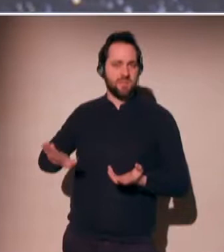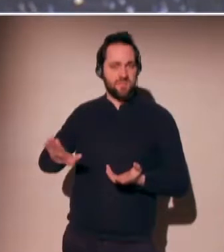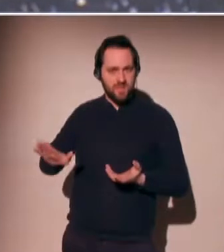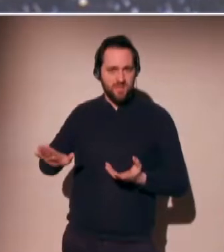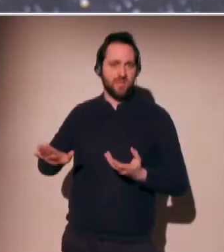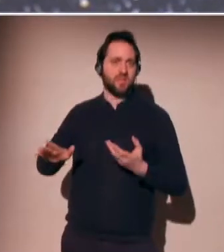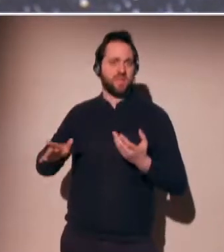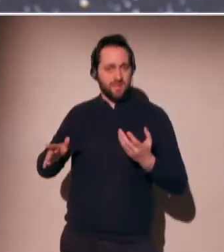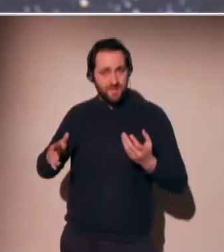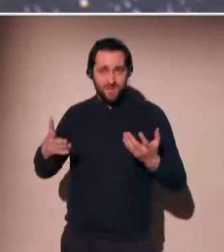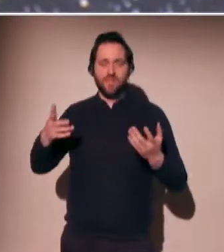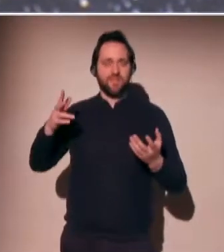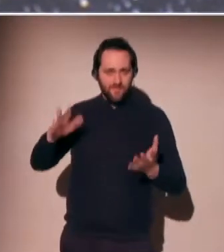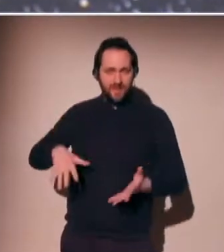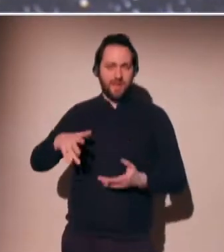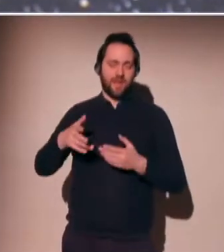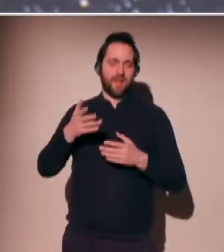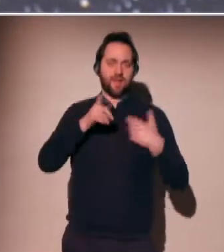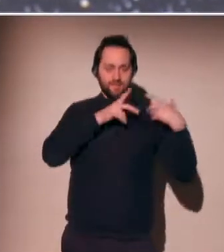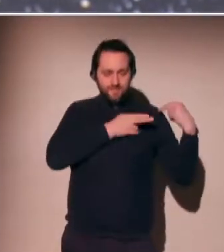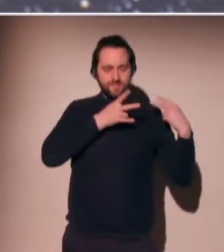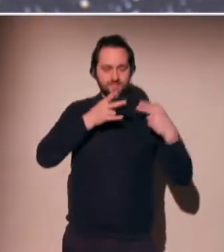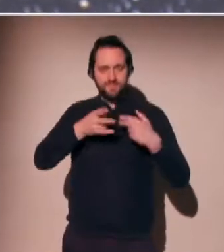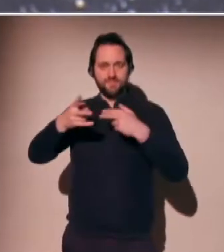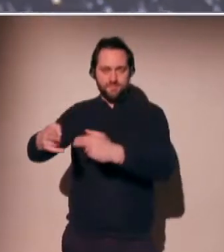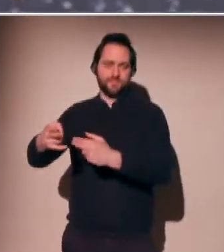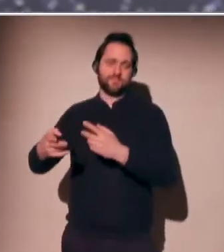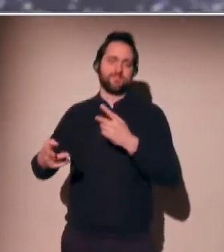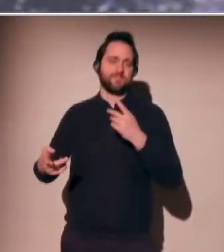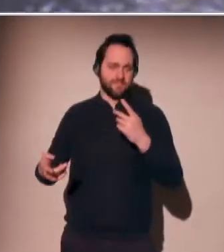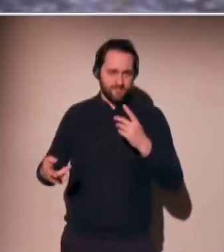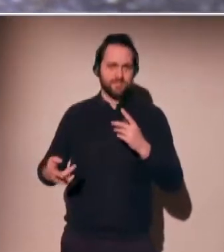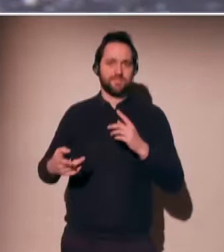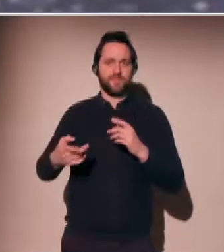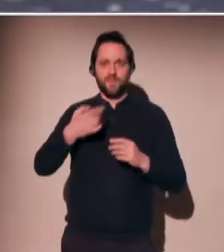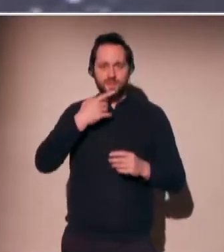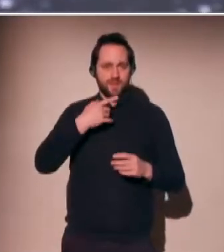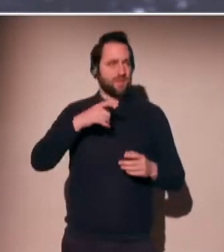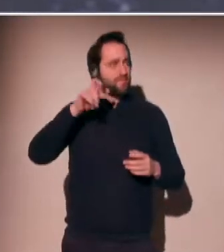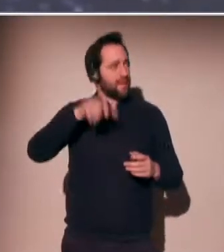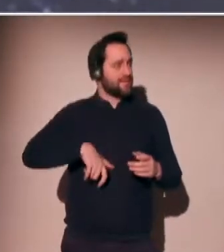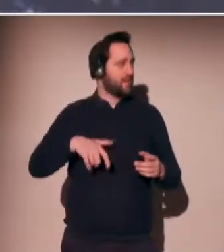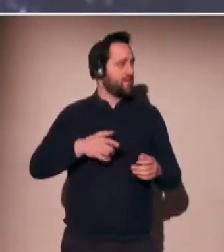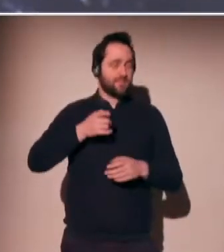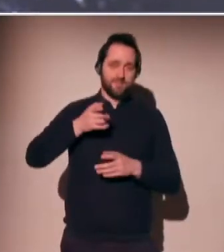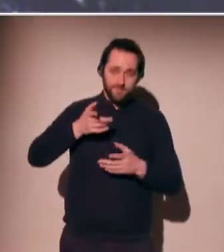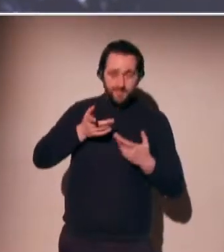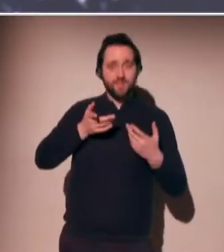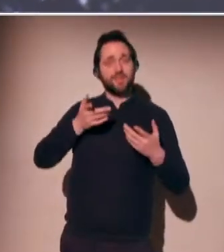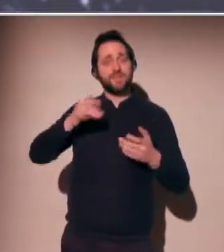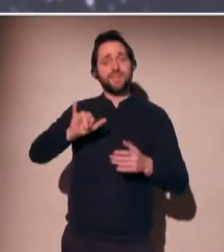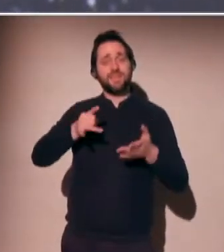que je veux dire, c'est que ceux qui imposent à l'aîné, c'est la personne qui a le pouvoir. Et au sein de ma famille, c'est moi qui ai le pouvoir. Mon